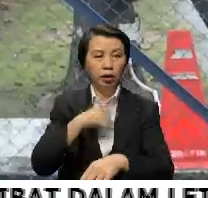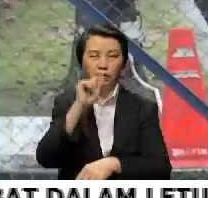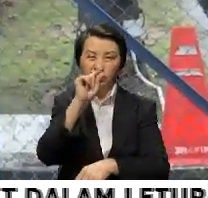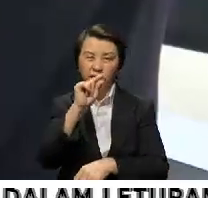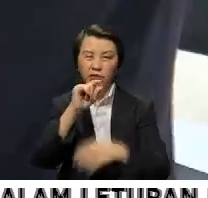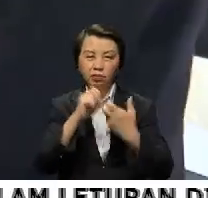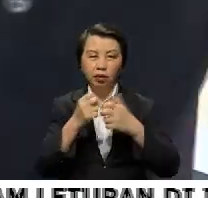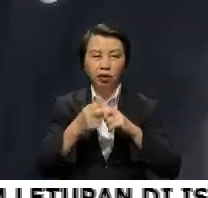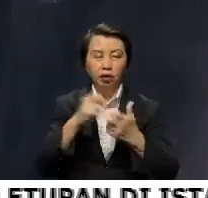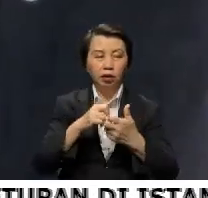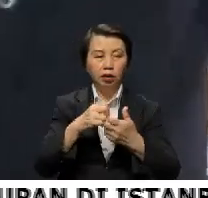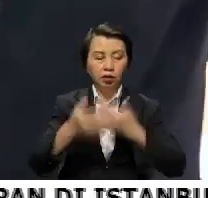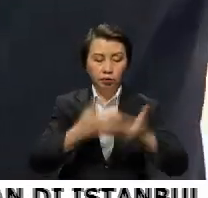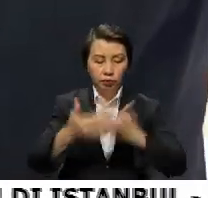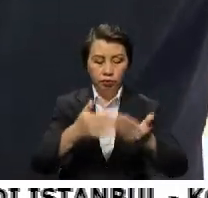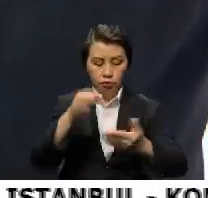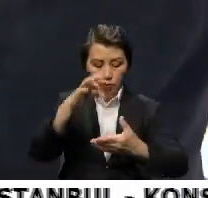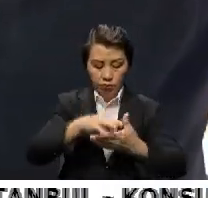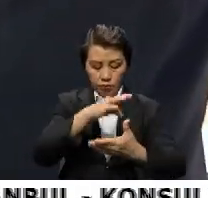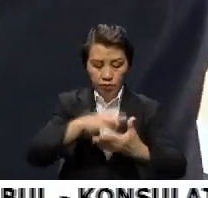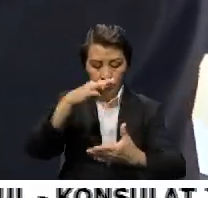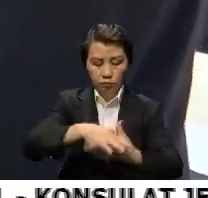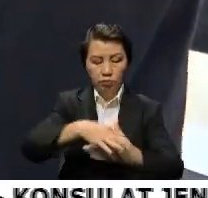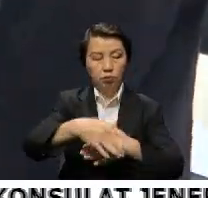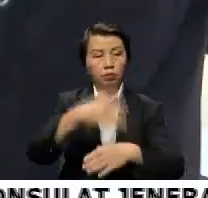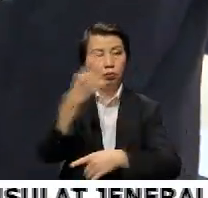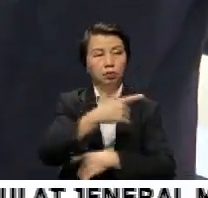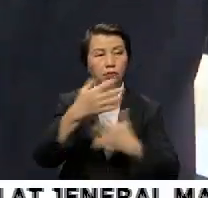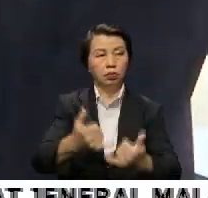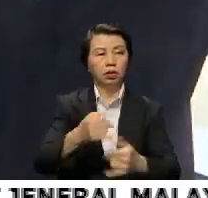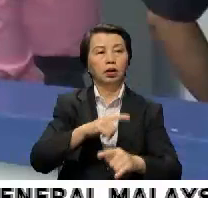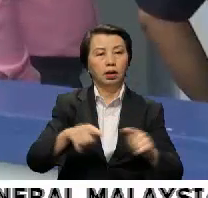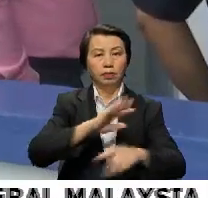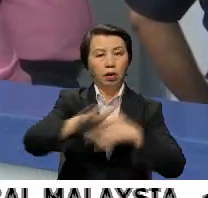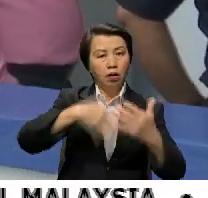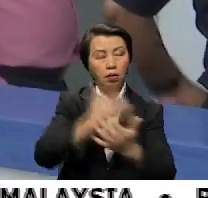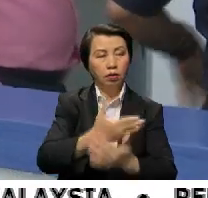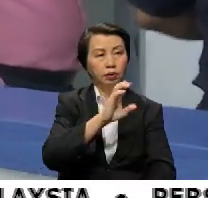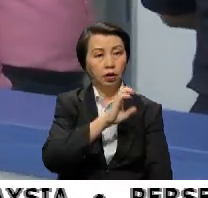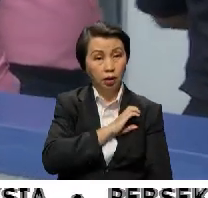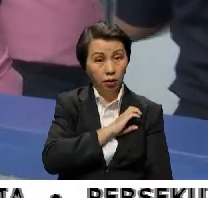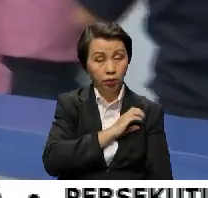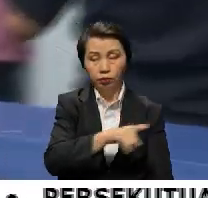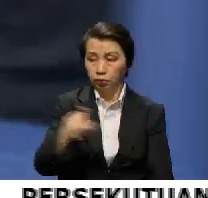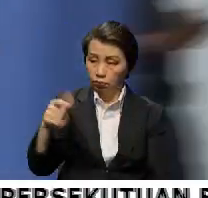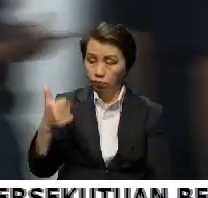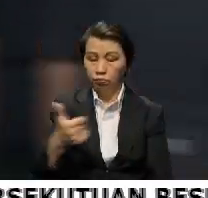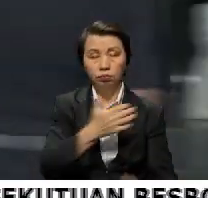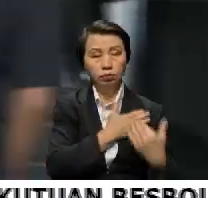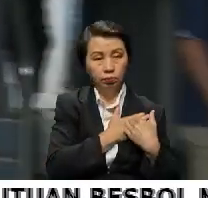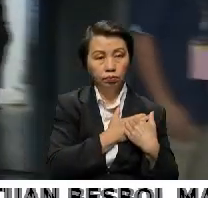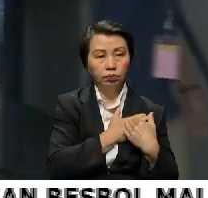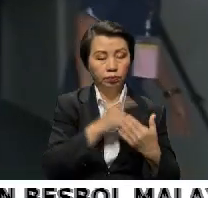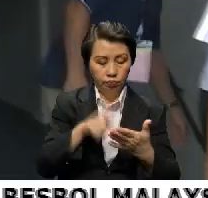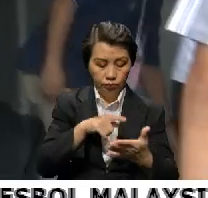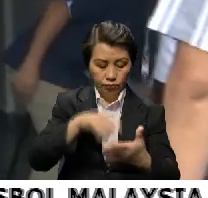terganggu proses pengundian awal pada hari ini. Walau bagaimanapun, kesemua anggota yang terlibat untuk melaksanakan tanggungjawab mereka sebagai